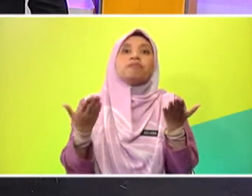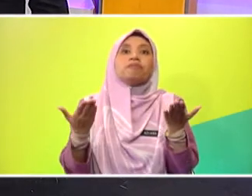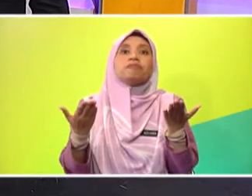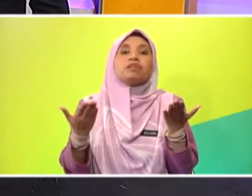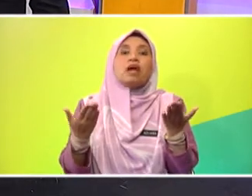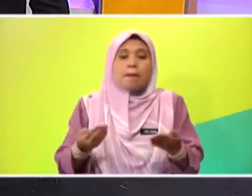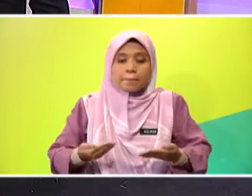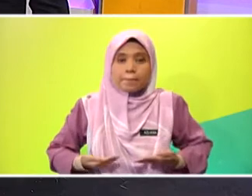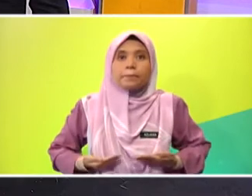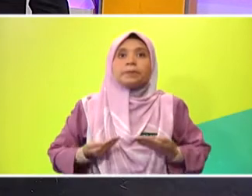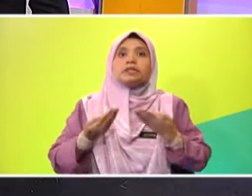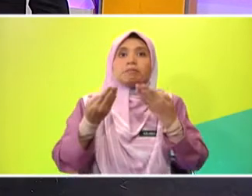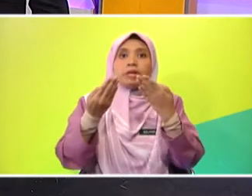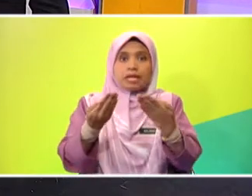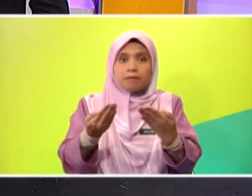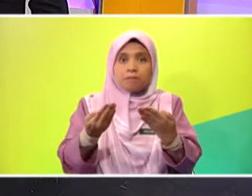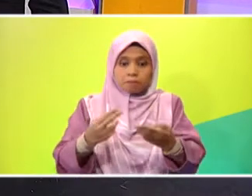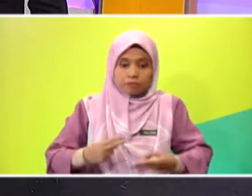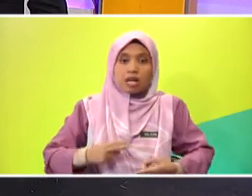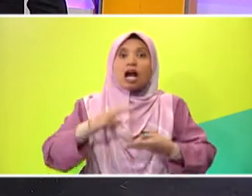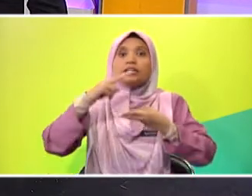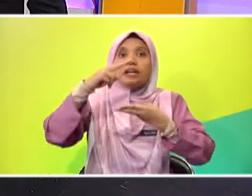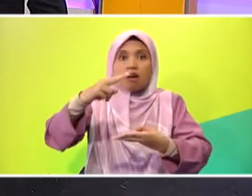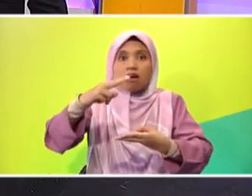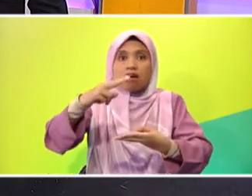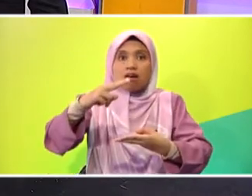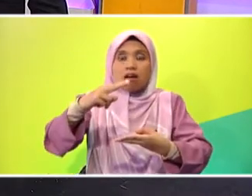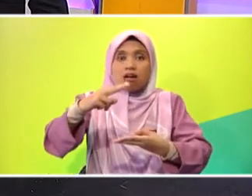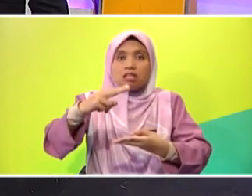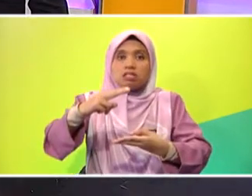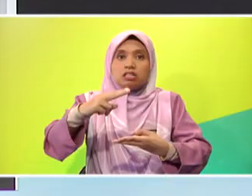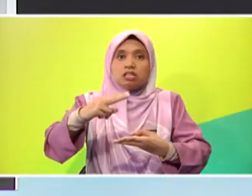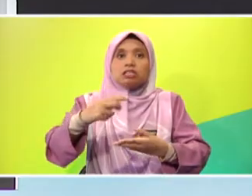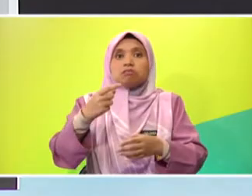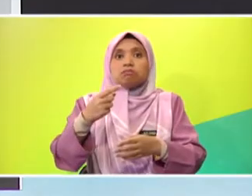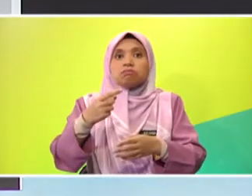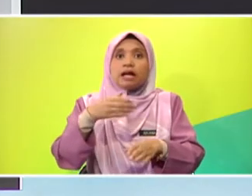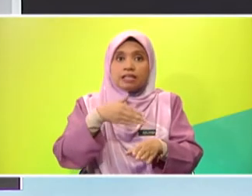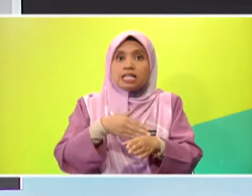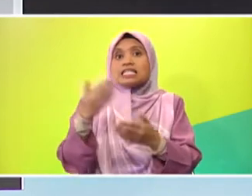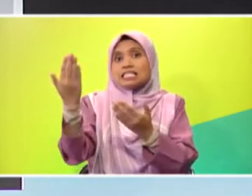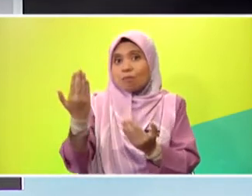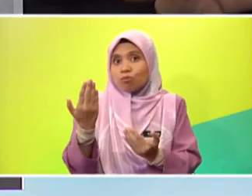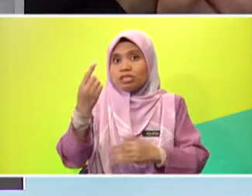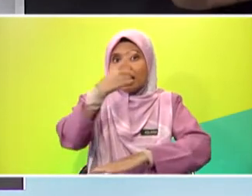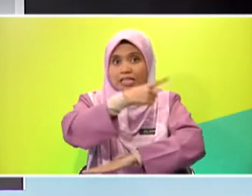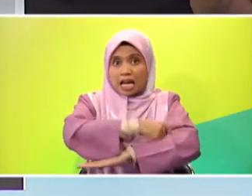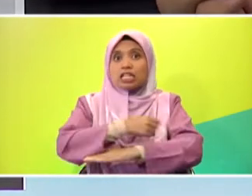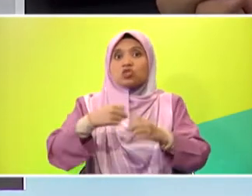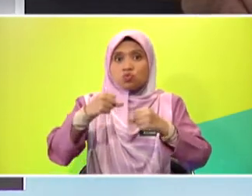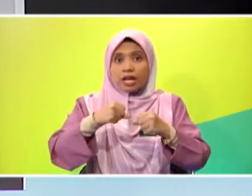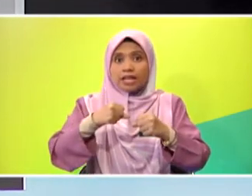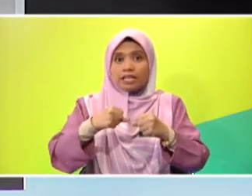penyampaian hadiah Taulany penyampaian hadiah sempurna sambutan hari sukan sekolah saya Kina nya mah merah